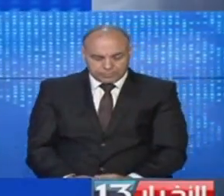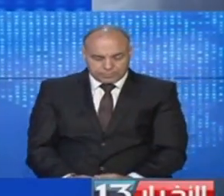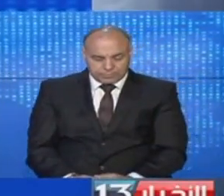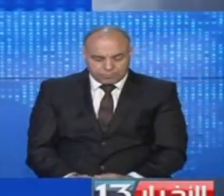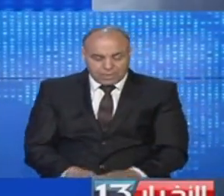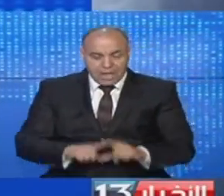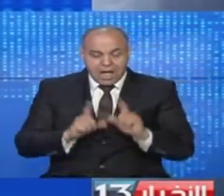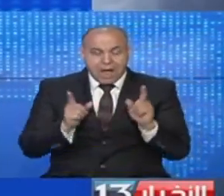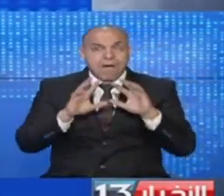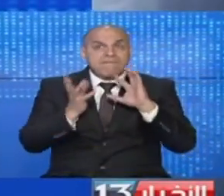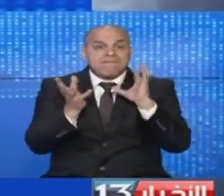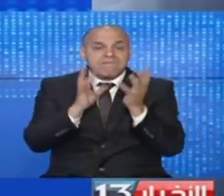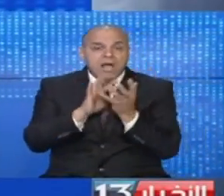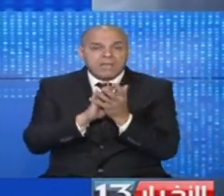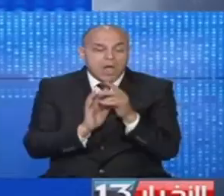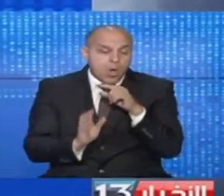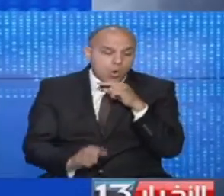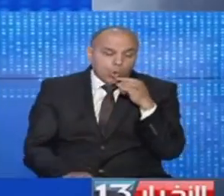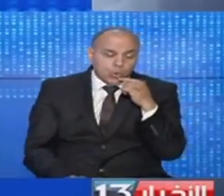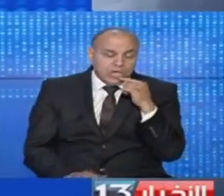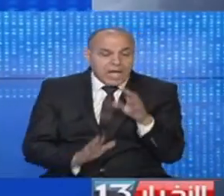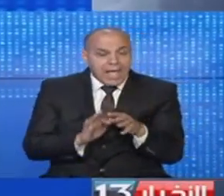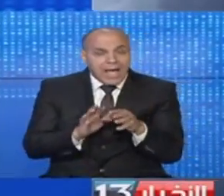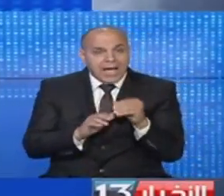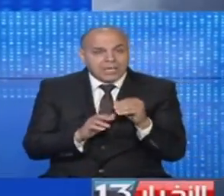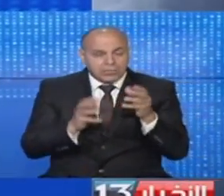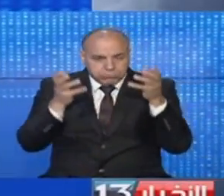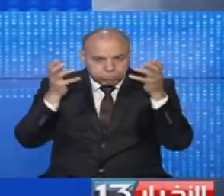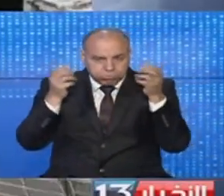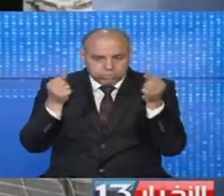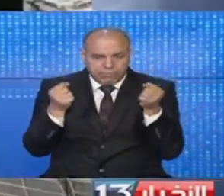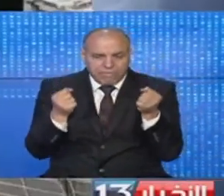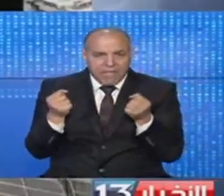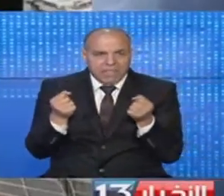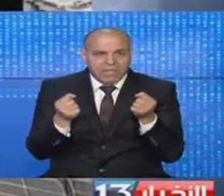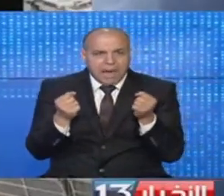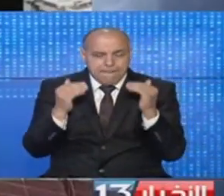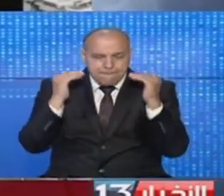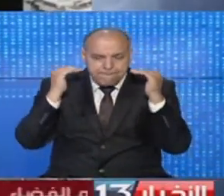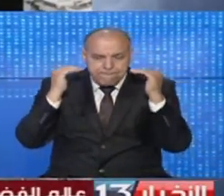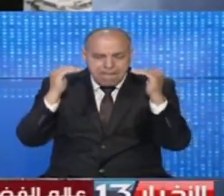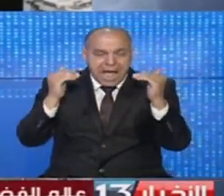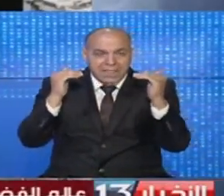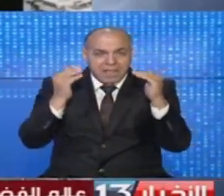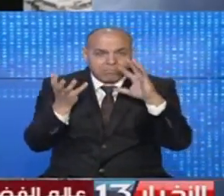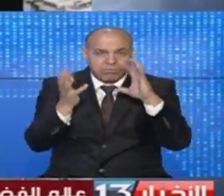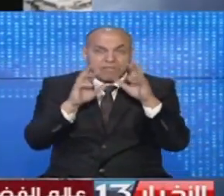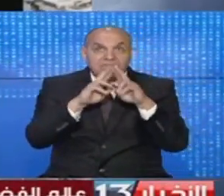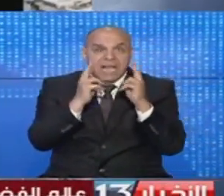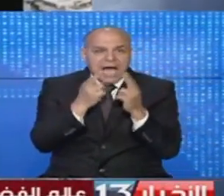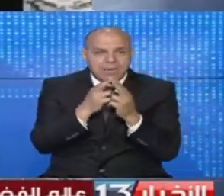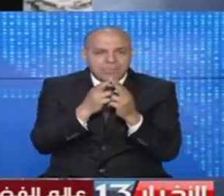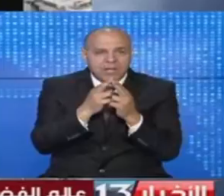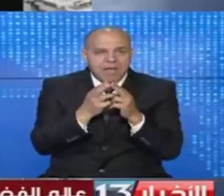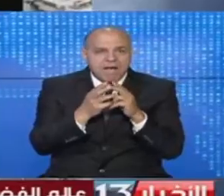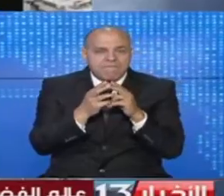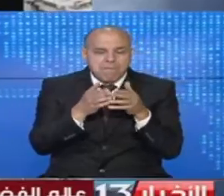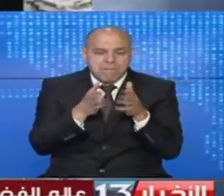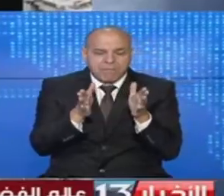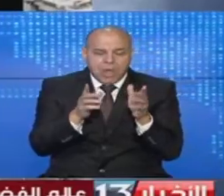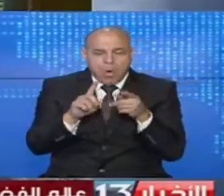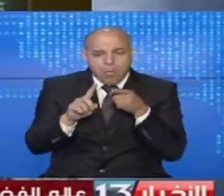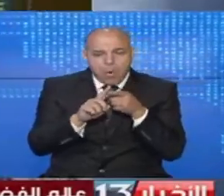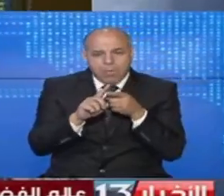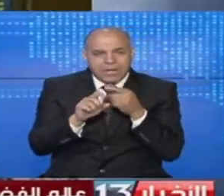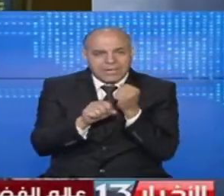وفي عالم الفضاء، ومن روسيا، خرج رائد فضاء اليوم من المحطة الفضائية الدولية إلى الفضاء المفتوح في